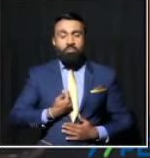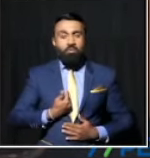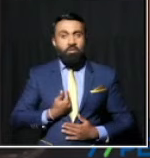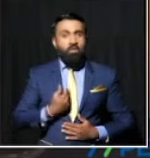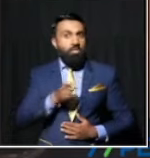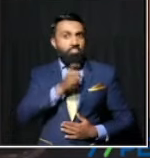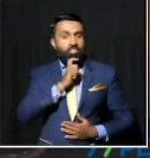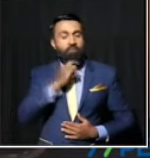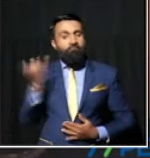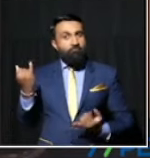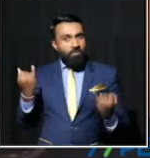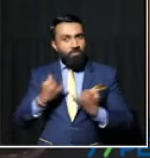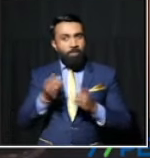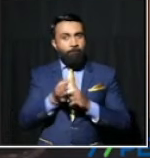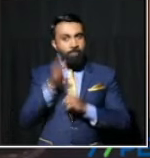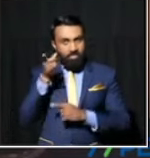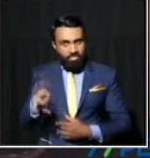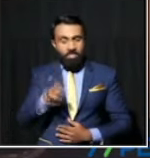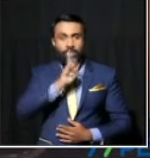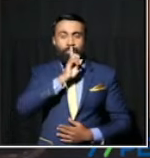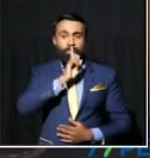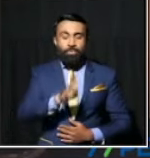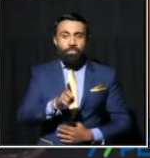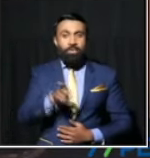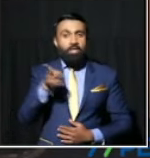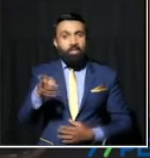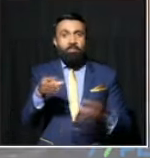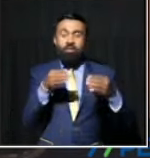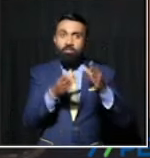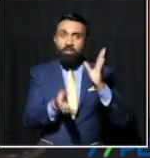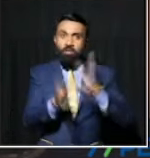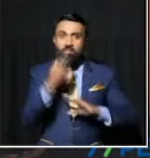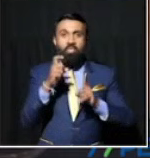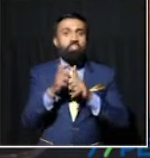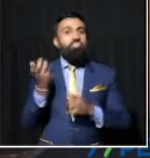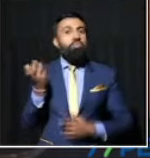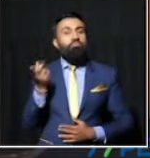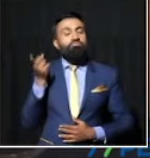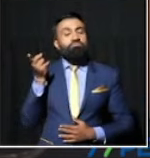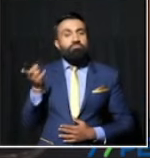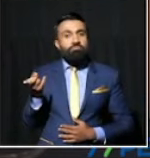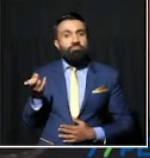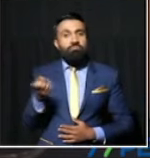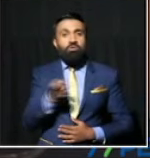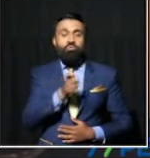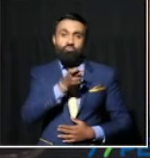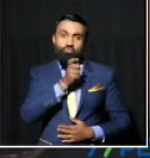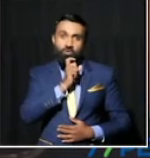කරන්න හැදුවයි කියලා ජනාධිපතිතුමා මෙතන ඇවිල්ලා. එතනින්ම ටීම් එකක් යවනවා දමුල්ලට. මොකද මේ පැත්තෙන් ඉන්නවා අධිකරණය